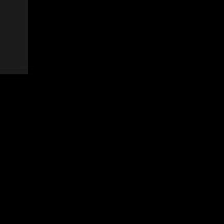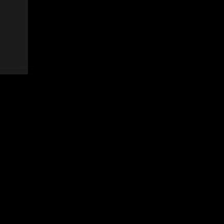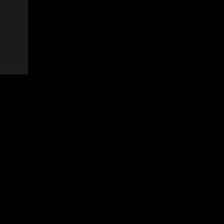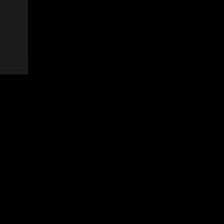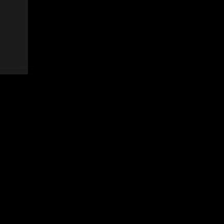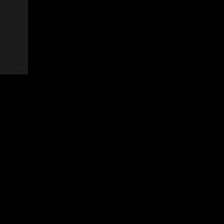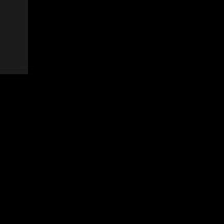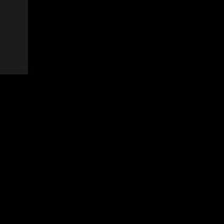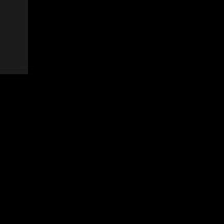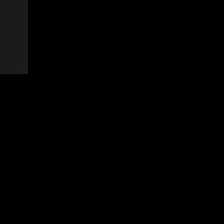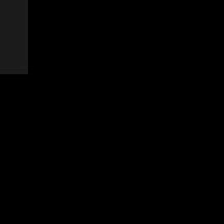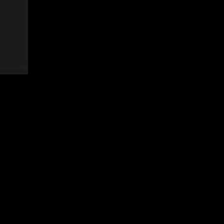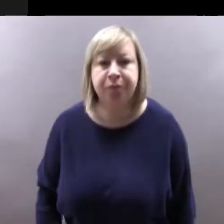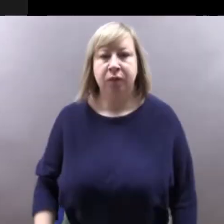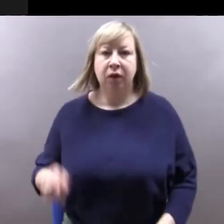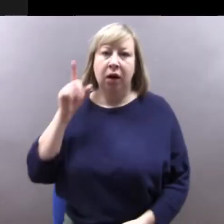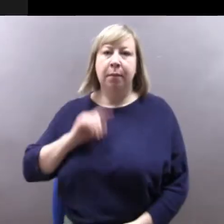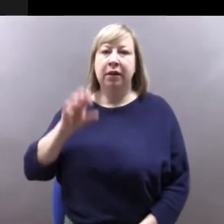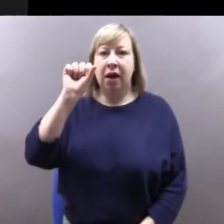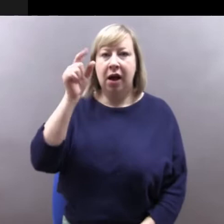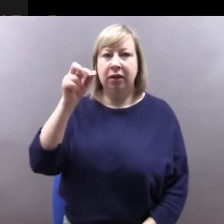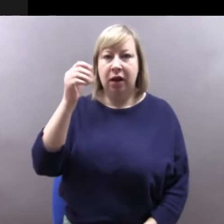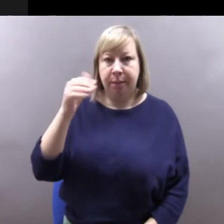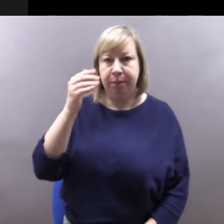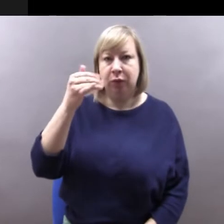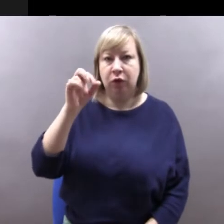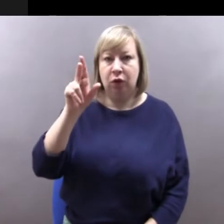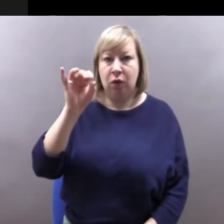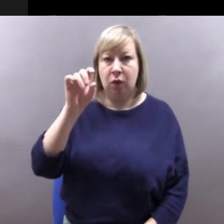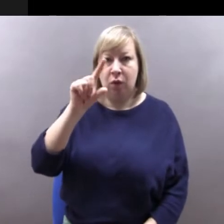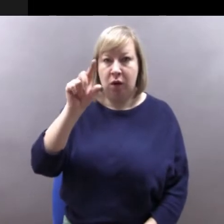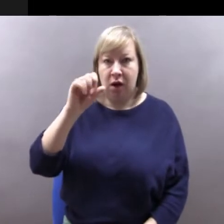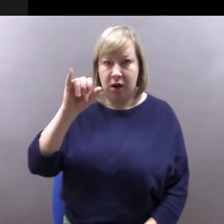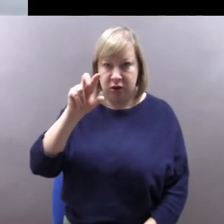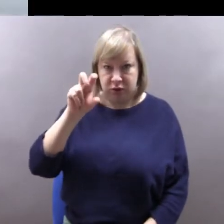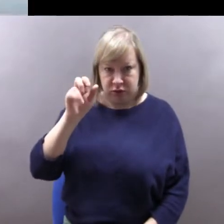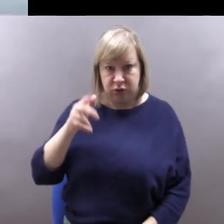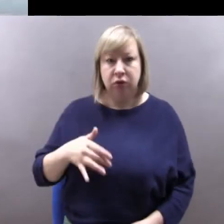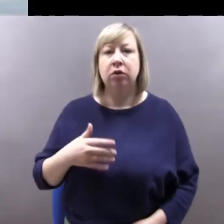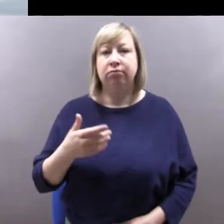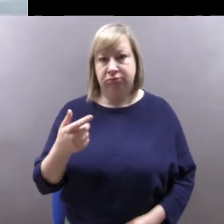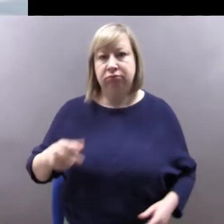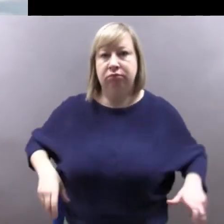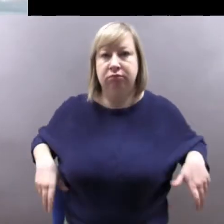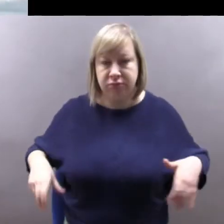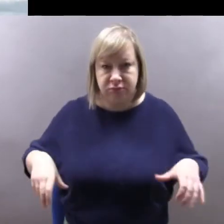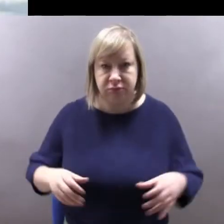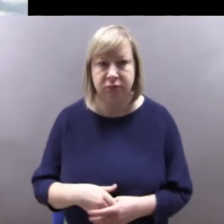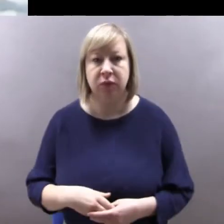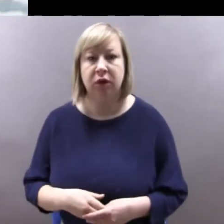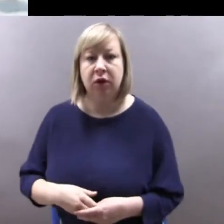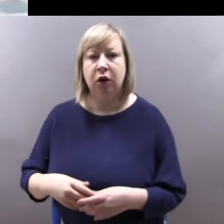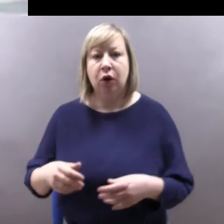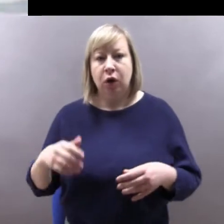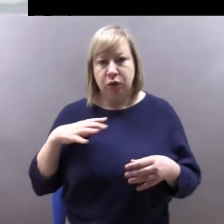Powiedz, z kim jesteś, co robisz, poza tym, że jeździsz na wózku, to bo to już wiemy. Dzień dobry, no i ja już dzisiaj miałem okazję powiedzieć kilka słów